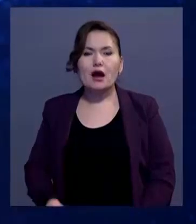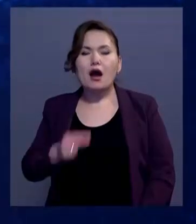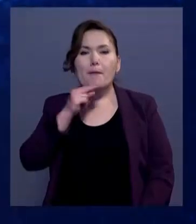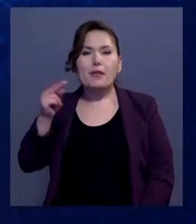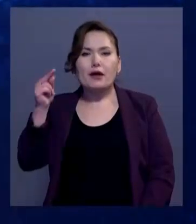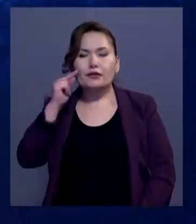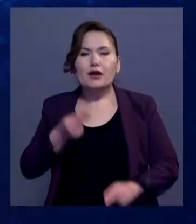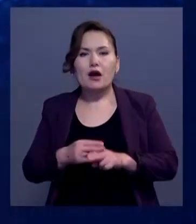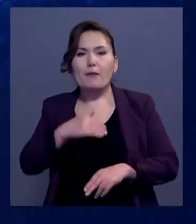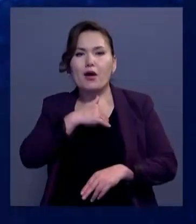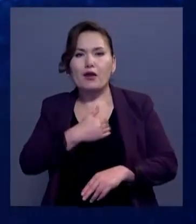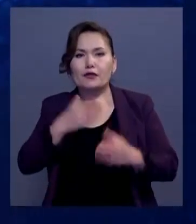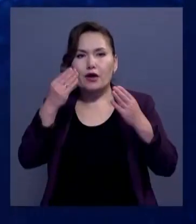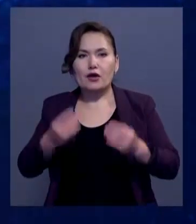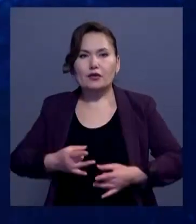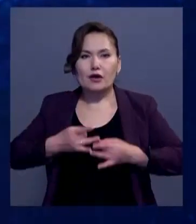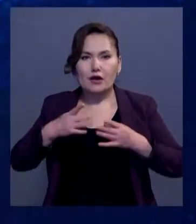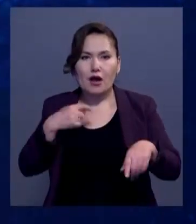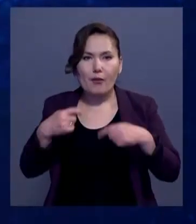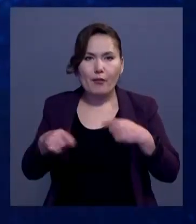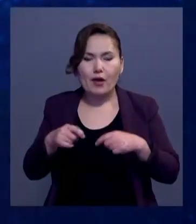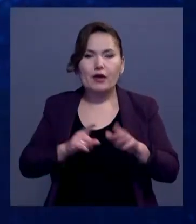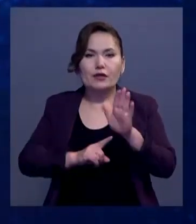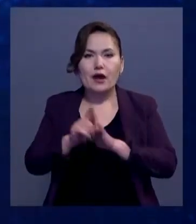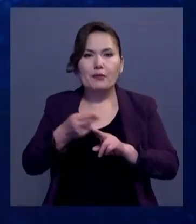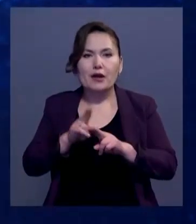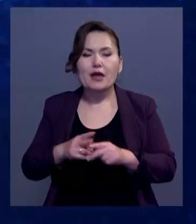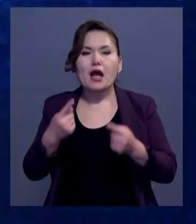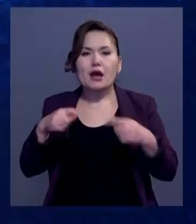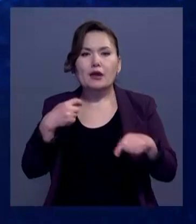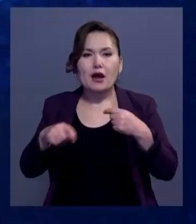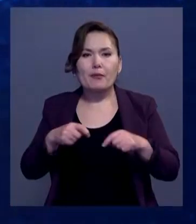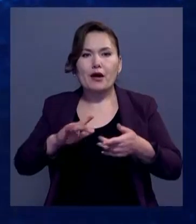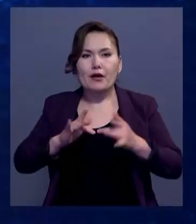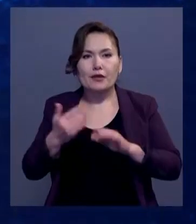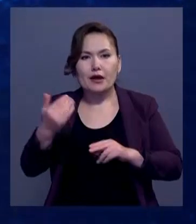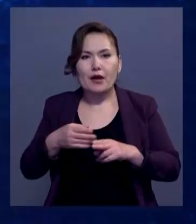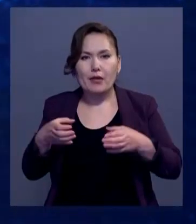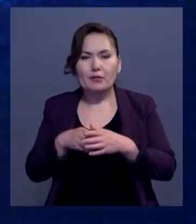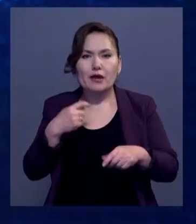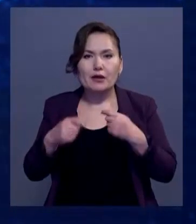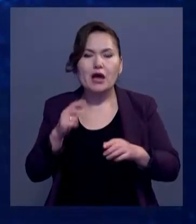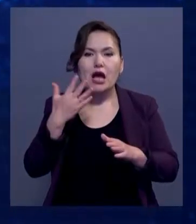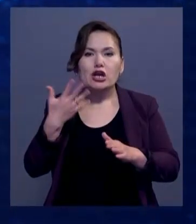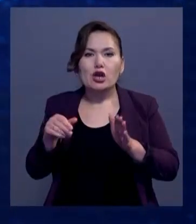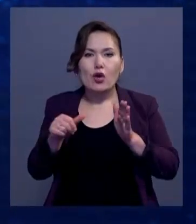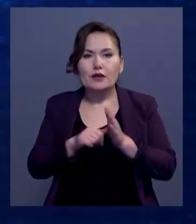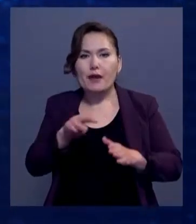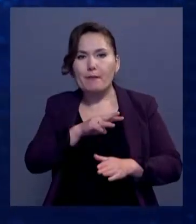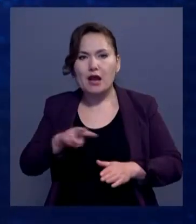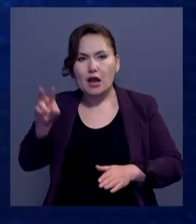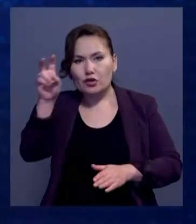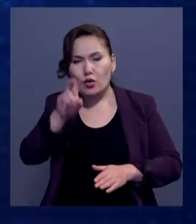Қытайда бойдақтар күніне орай онлайн сауда көлемі артты. Электронды әрі сауда алаңының бірі Alibaba компаниясының сатылымы 56